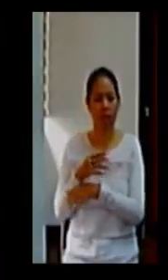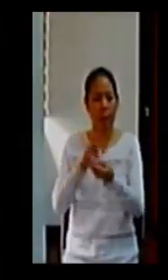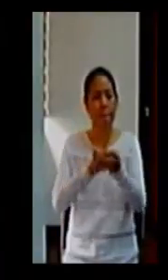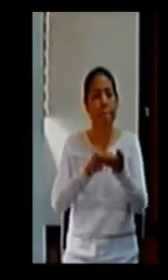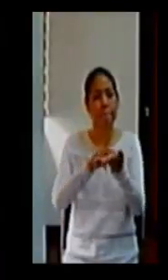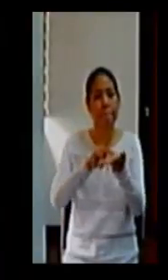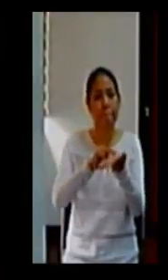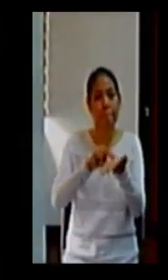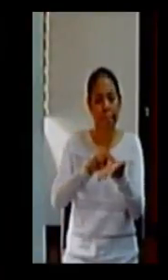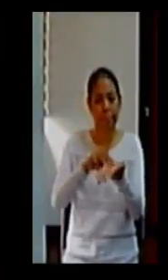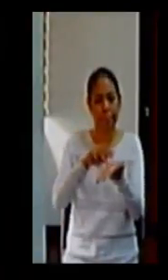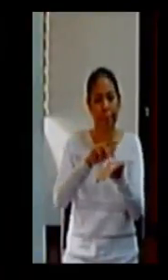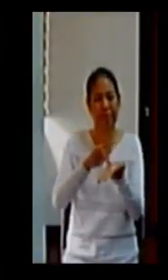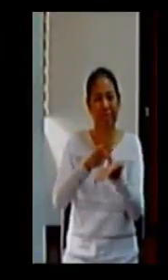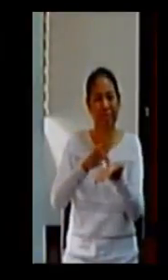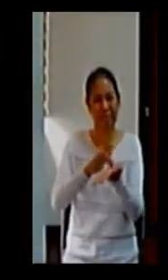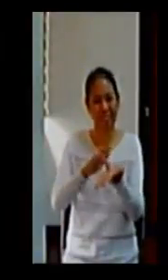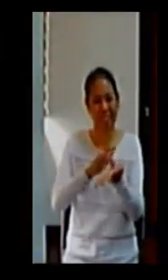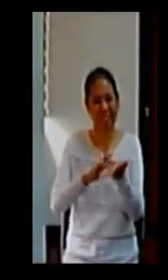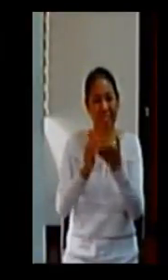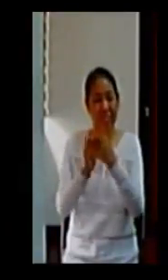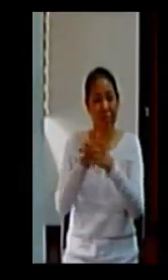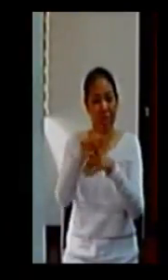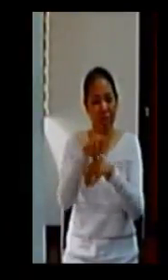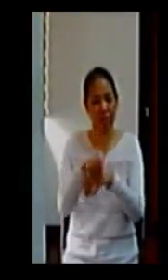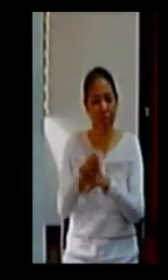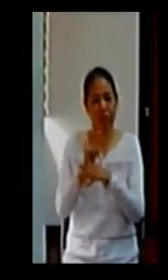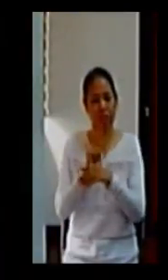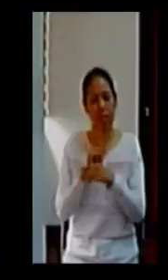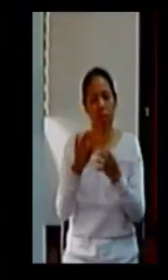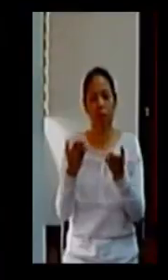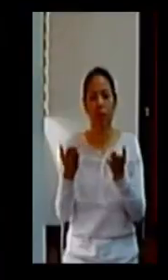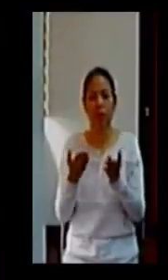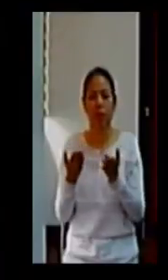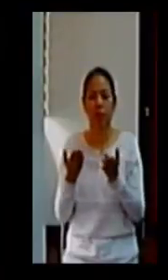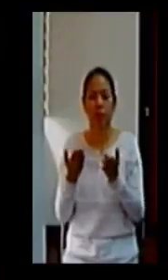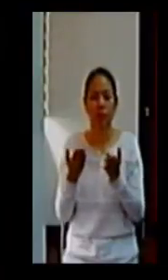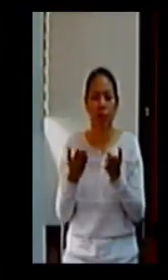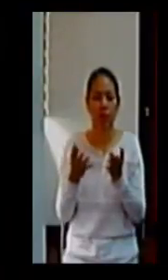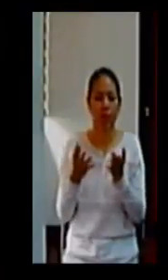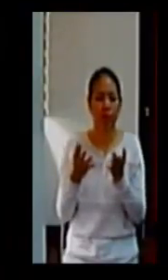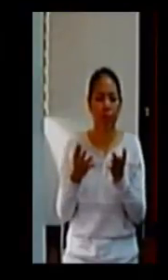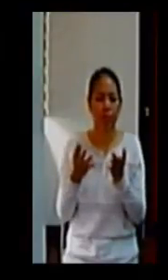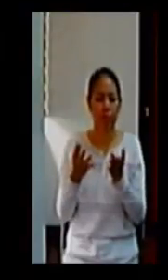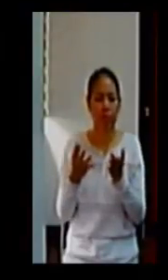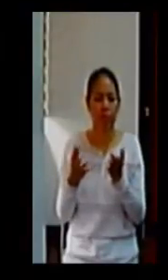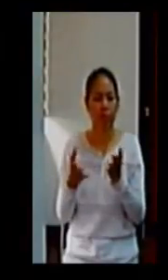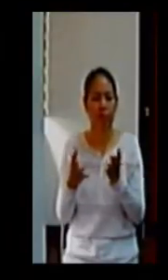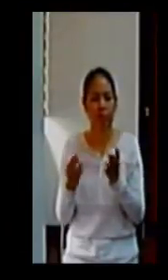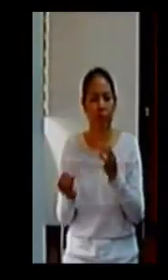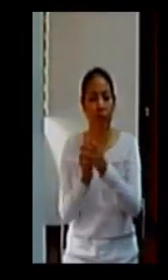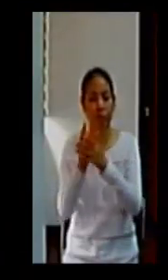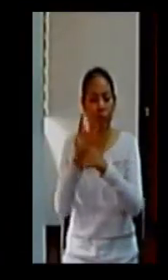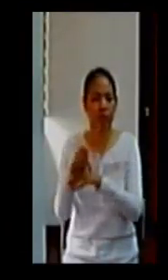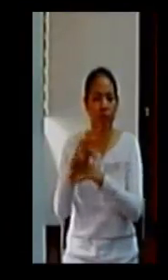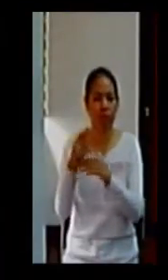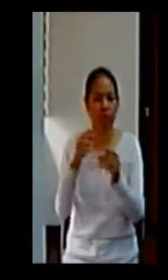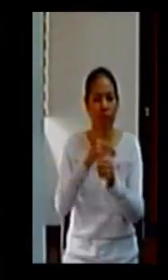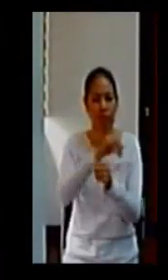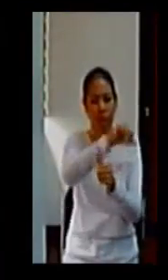din po na nauulam na kusang tumutubo sa paligid. Ngayon po ay unti-unti na po itong